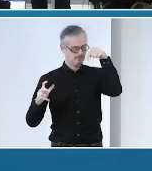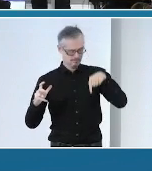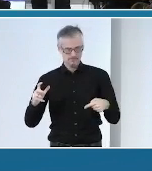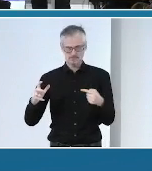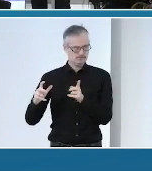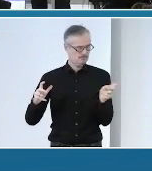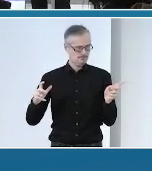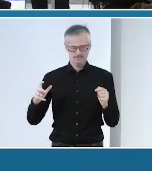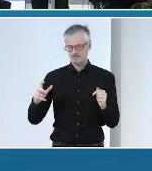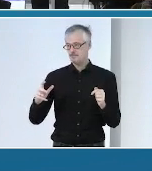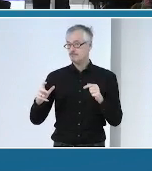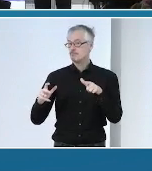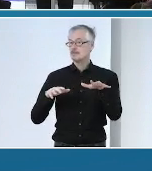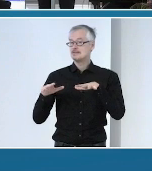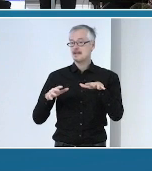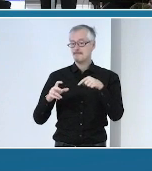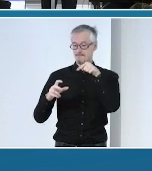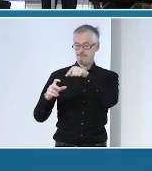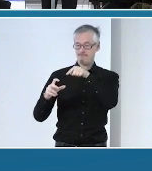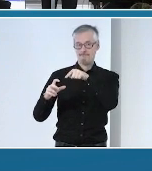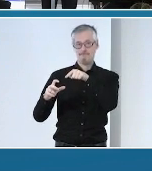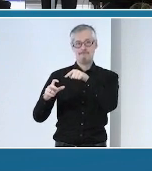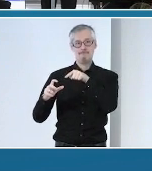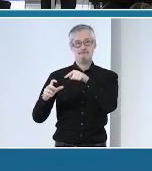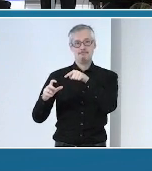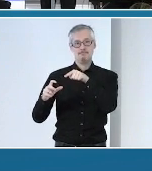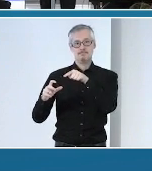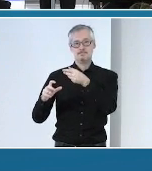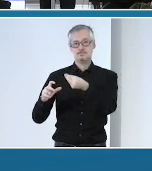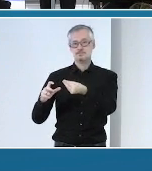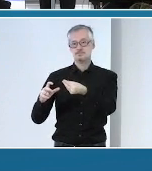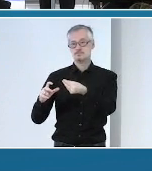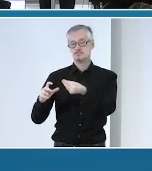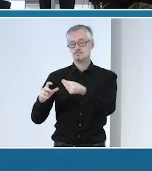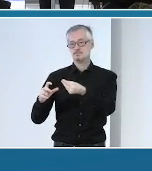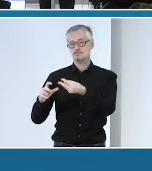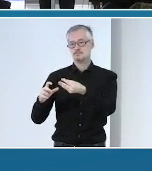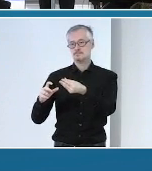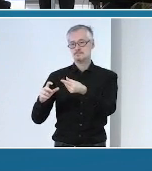est le système qui permet